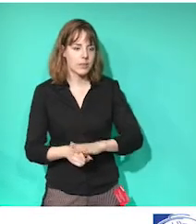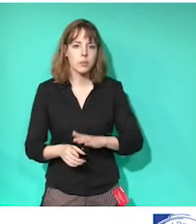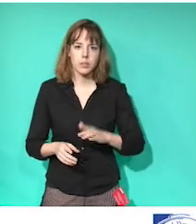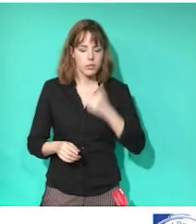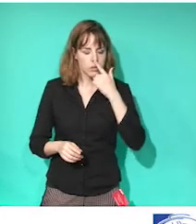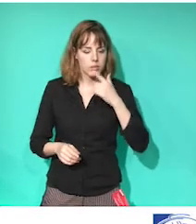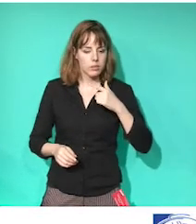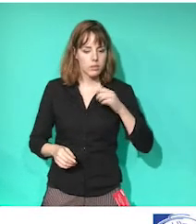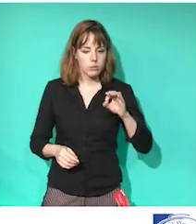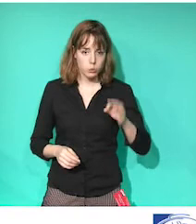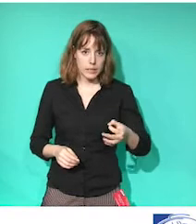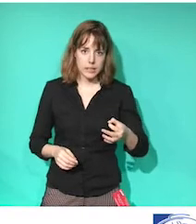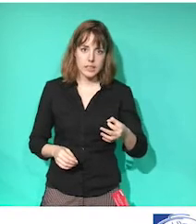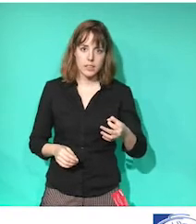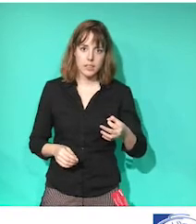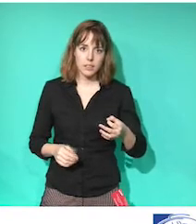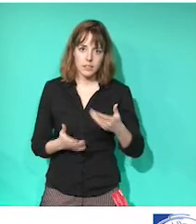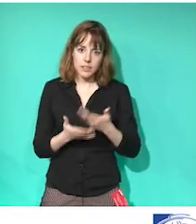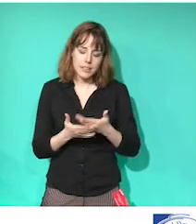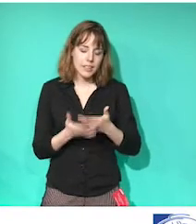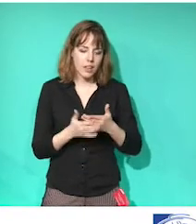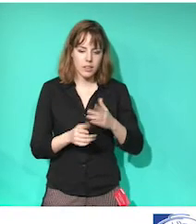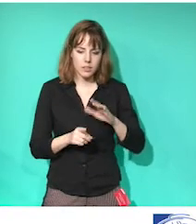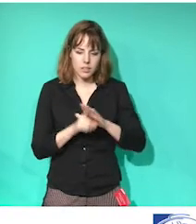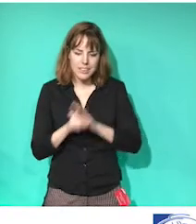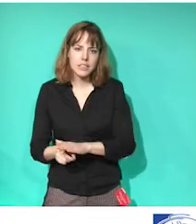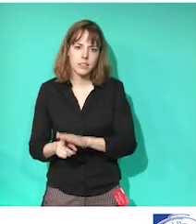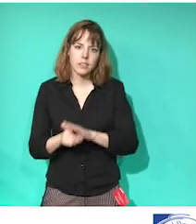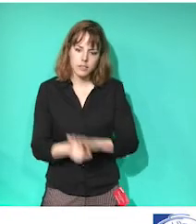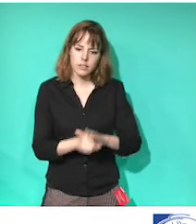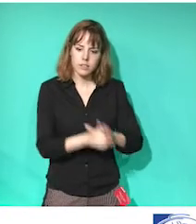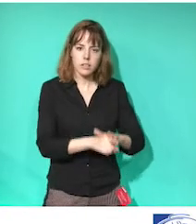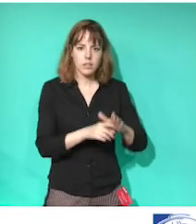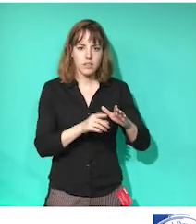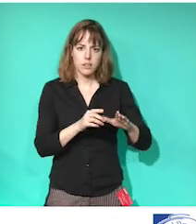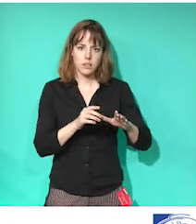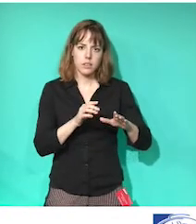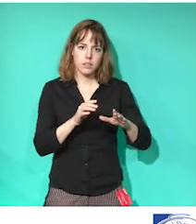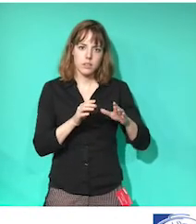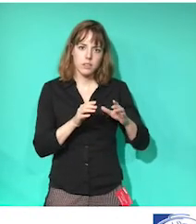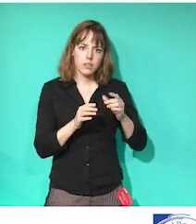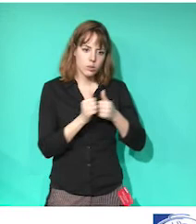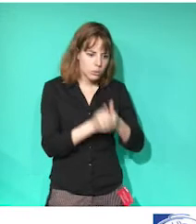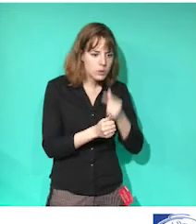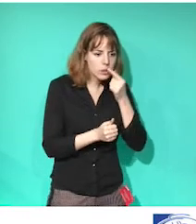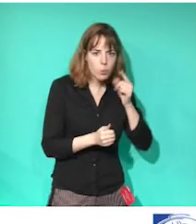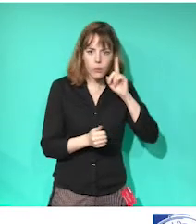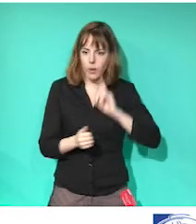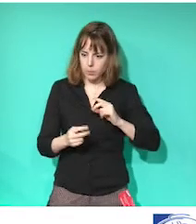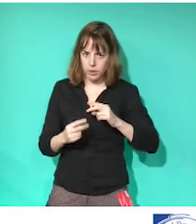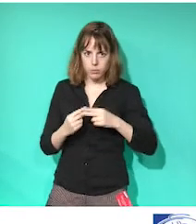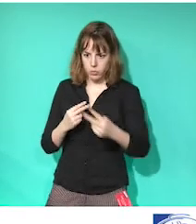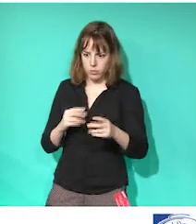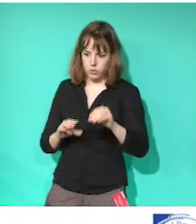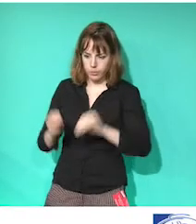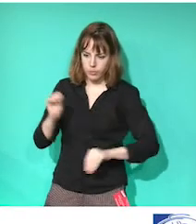sexisme, vraiment, est la toile de fond de notre culture, de notre éducation, pour nous, femmes ou filles. Et